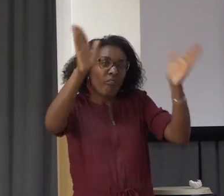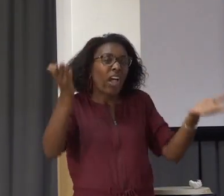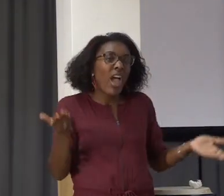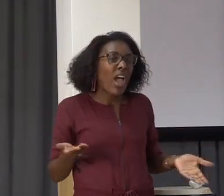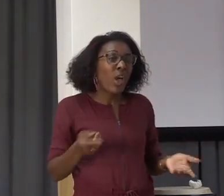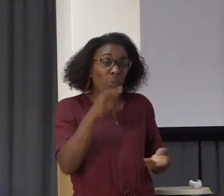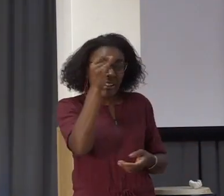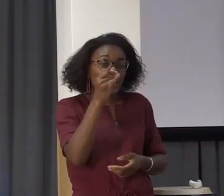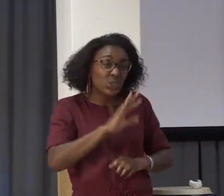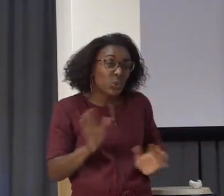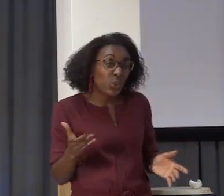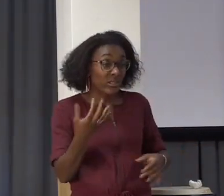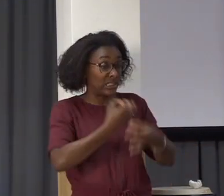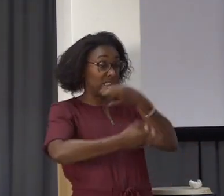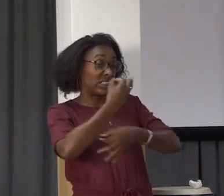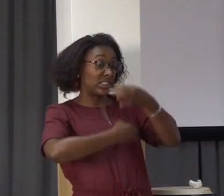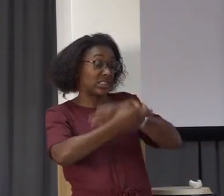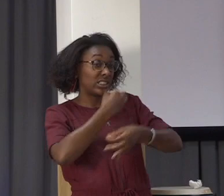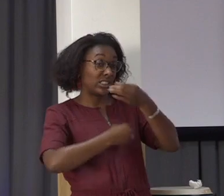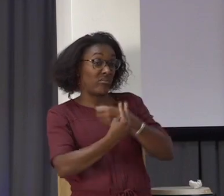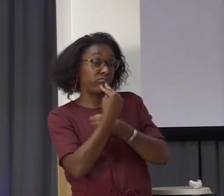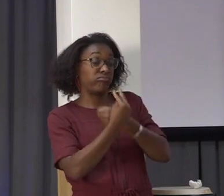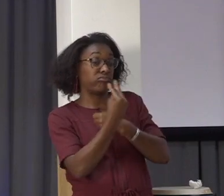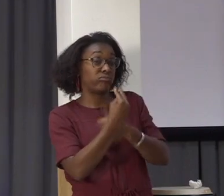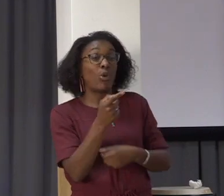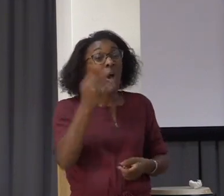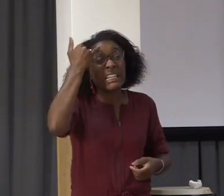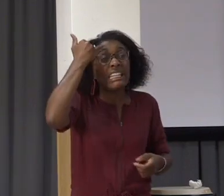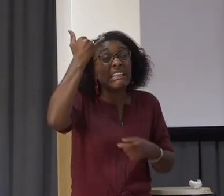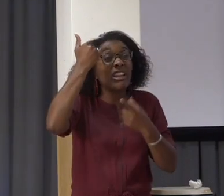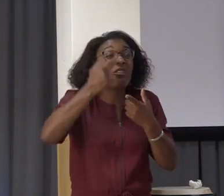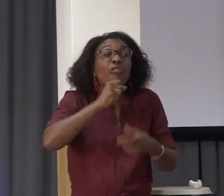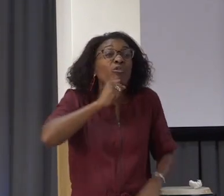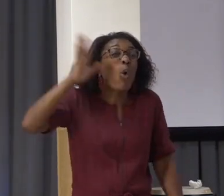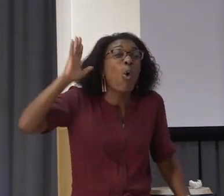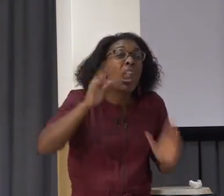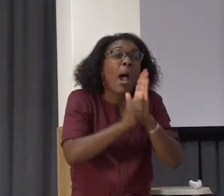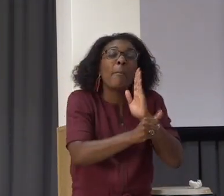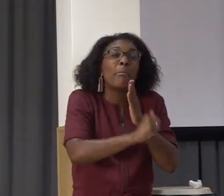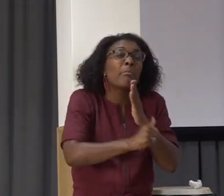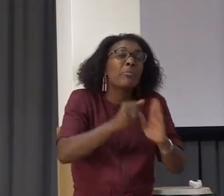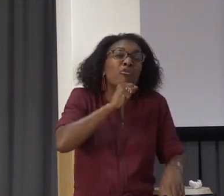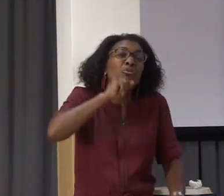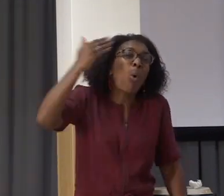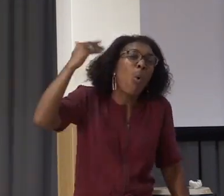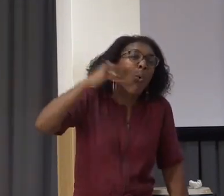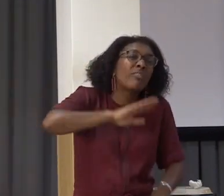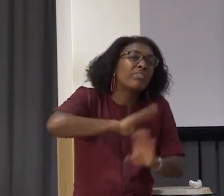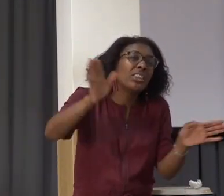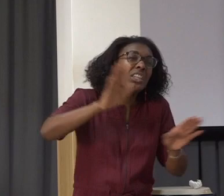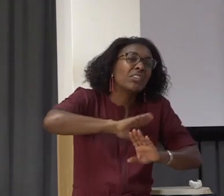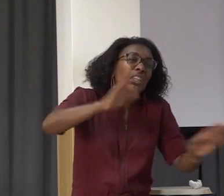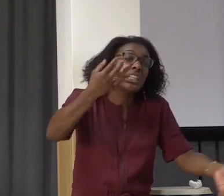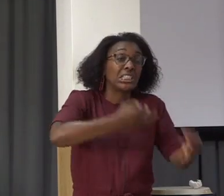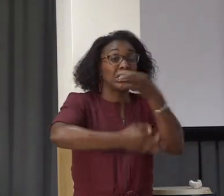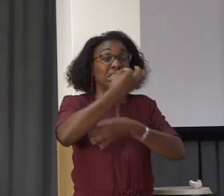oui, ridicule souvent, que nos idées sont périmées, etc. Et si tout le monde